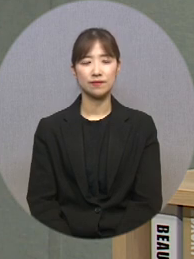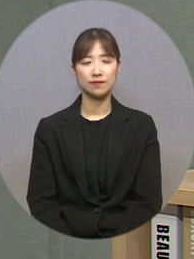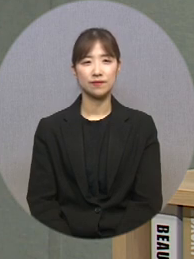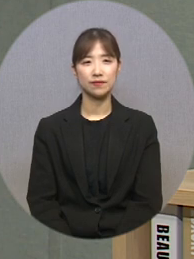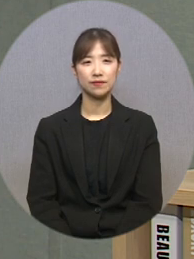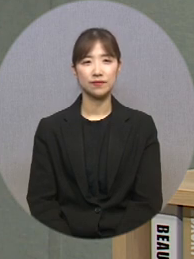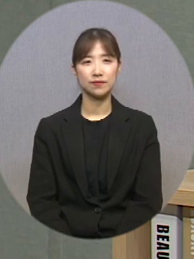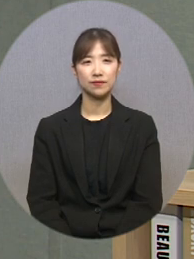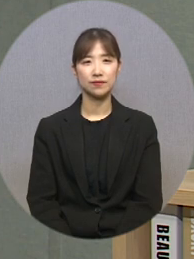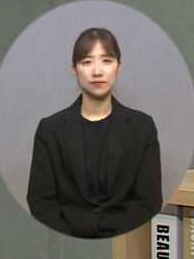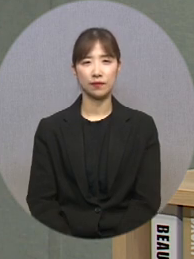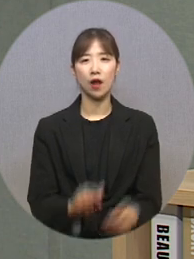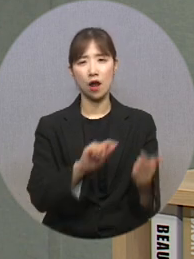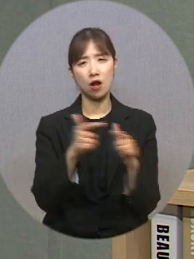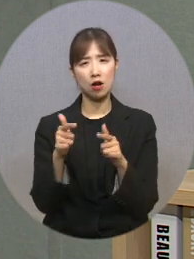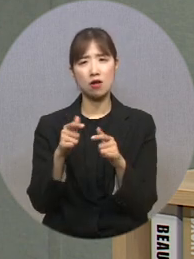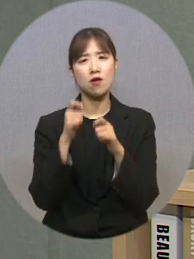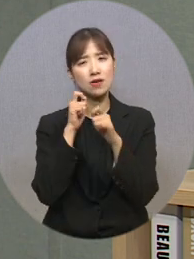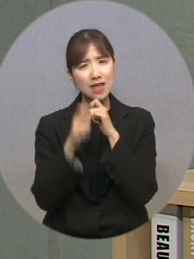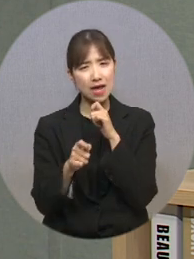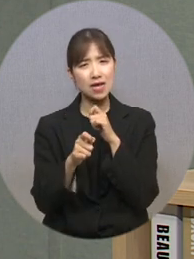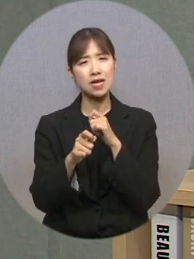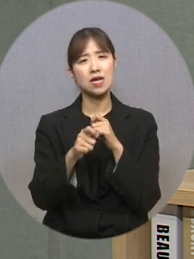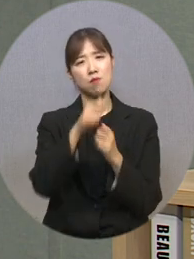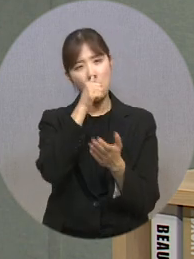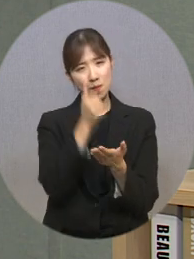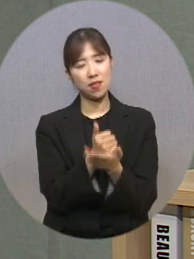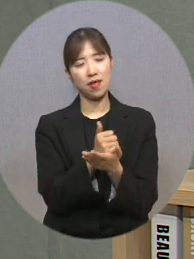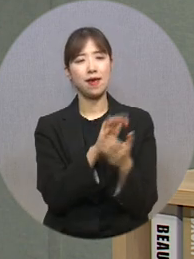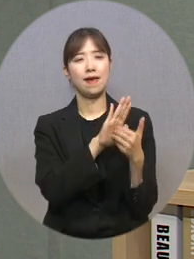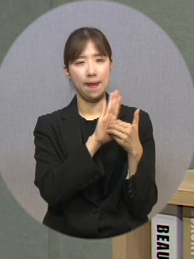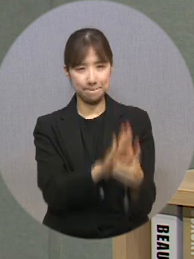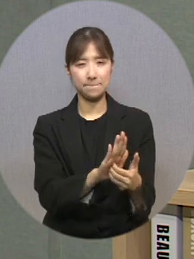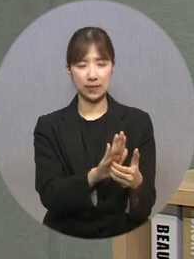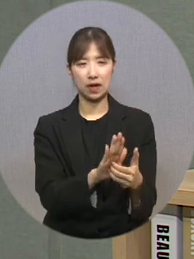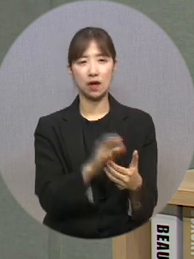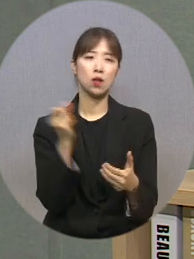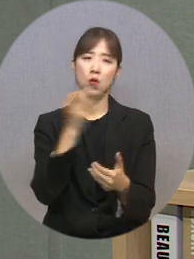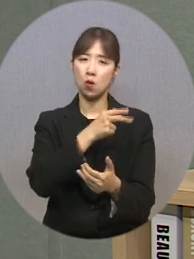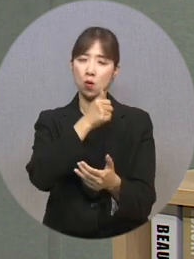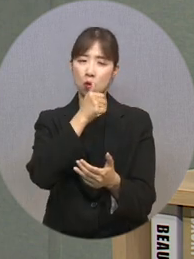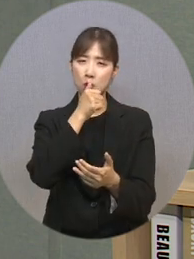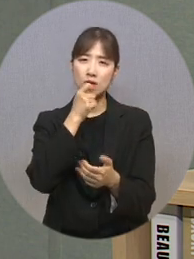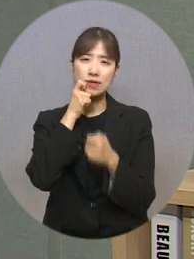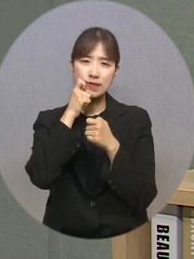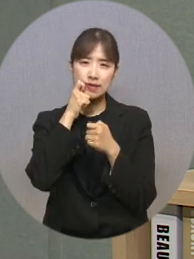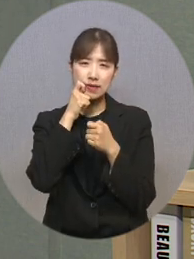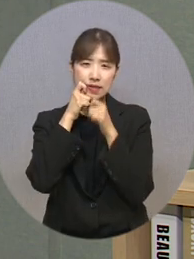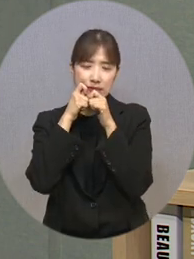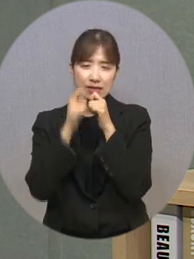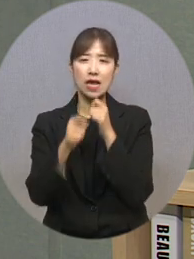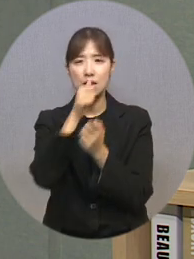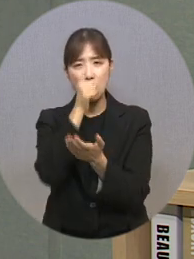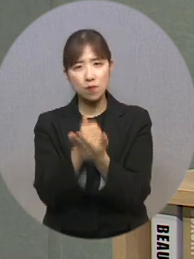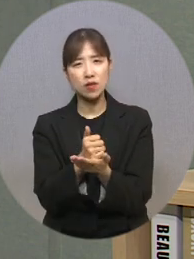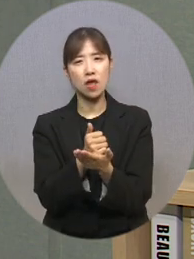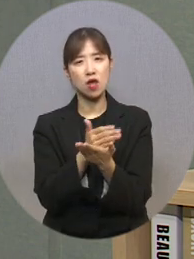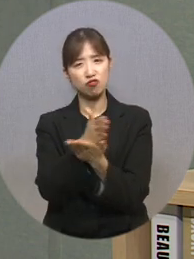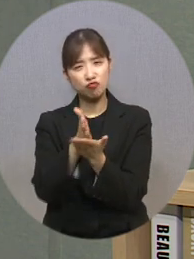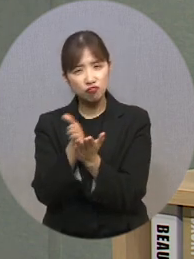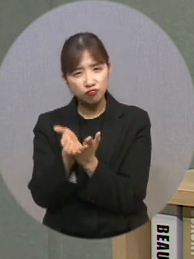뭐 그런 저런 사기 범죄 예방이라든가 네. 사기 범죄 유형 이런